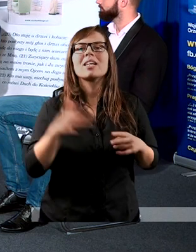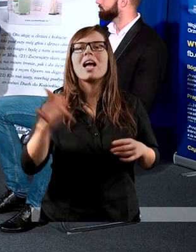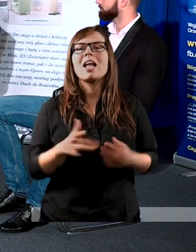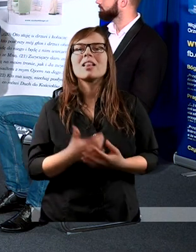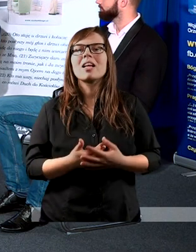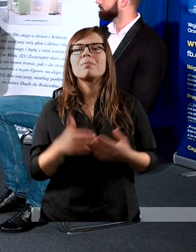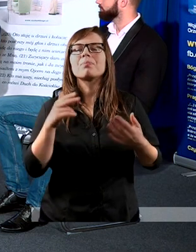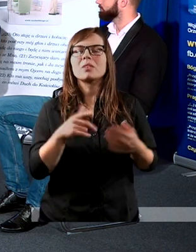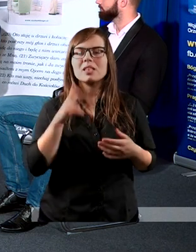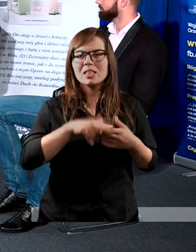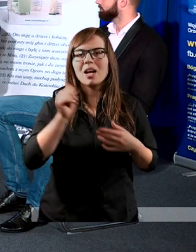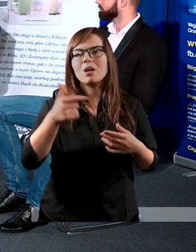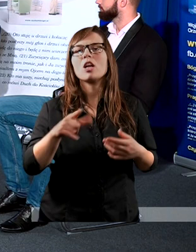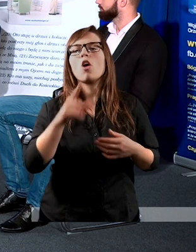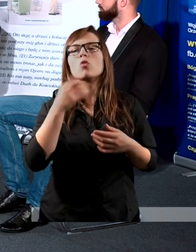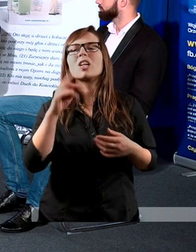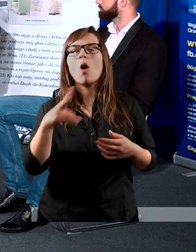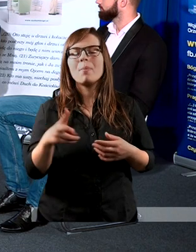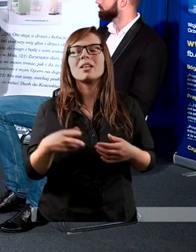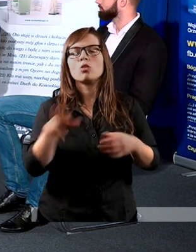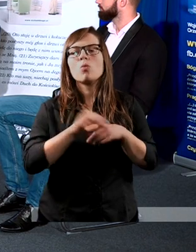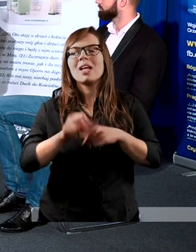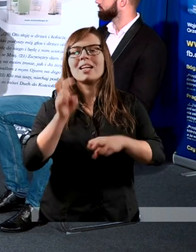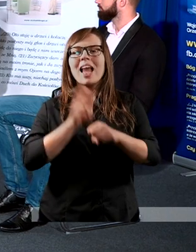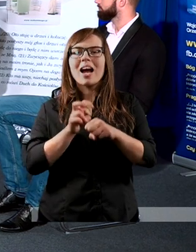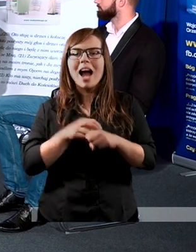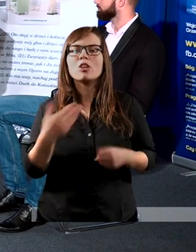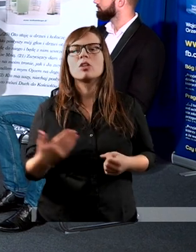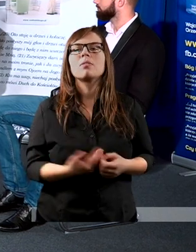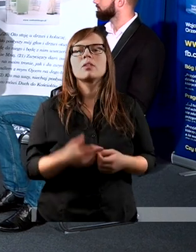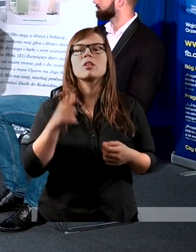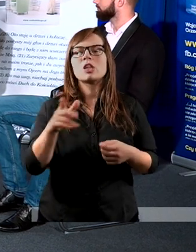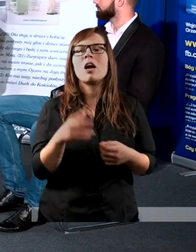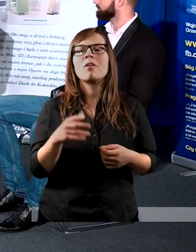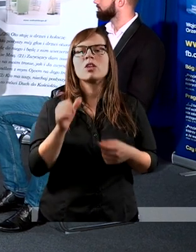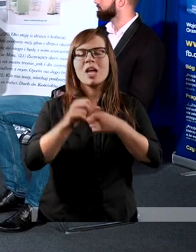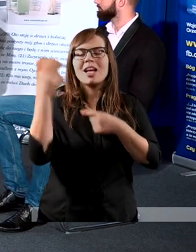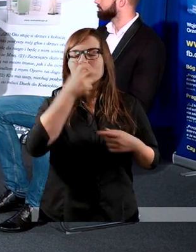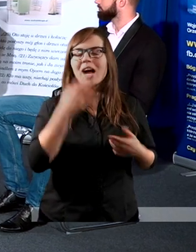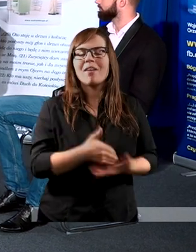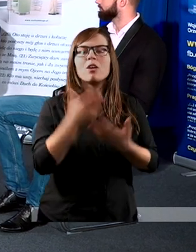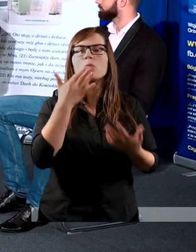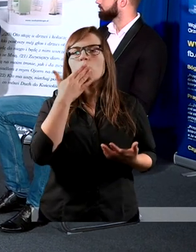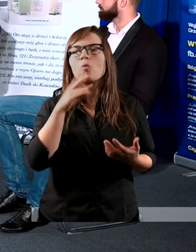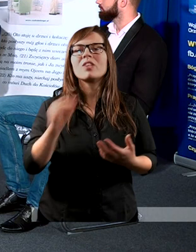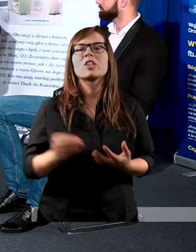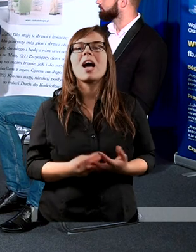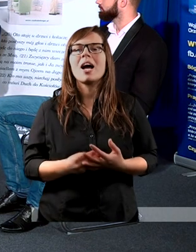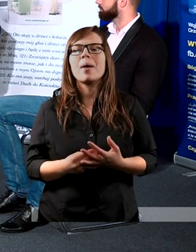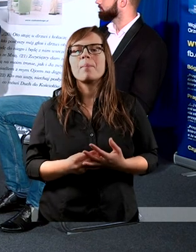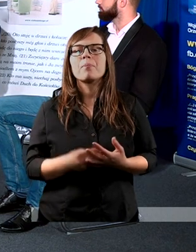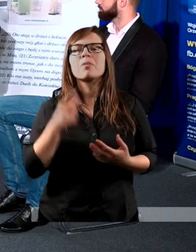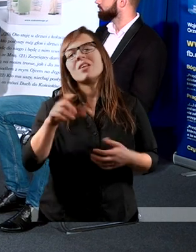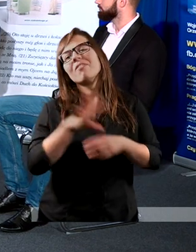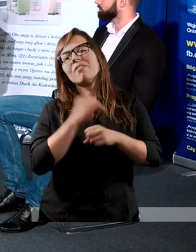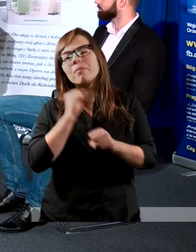kiedy na pierwszym webinarze z nami był Tomek, który jest lekarzem. Spotkałem się z nim przedwczoraj. Co ciekawe, razem modliliśmy się. I Tomek